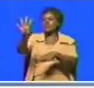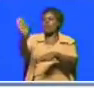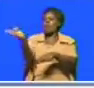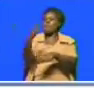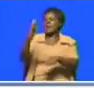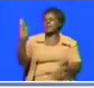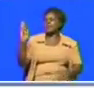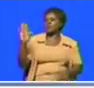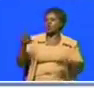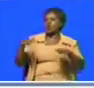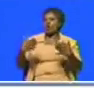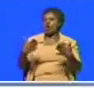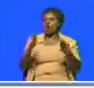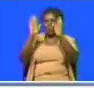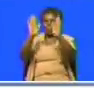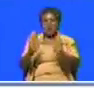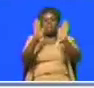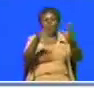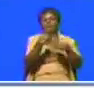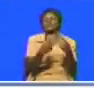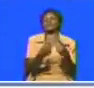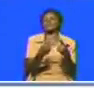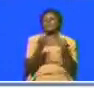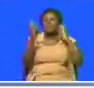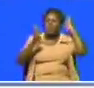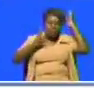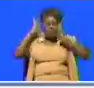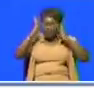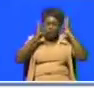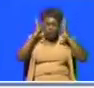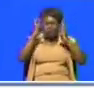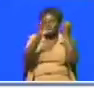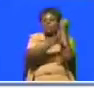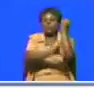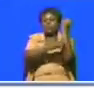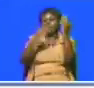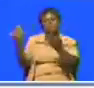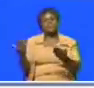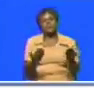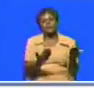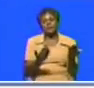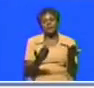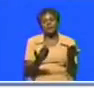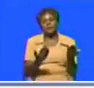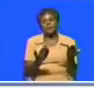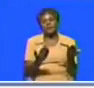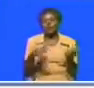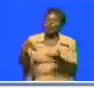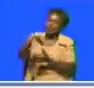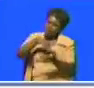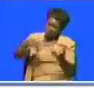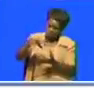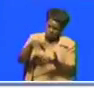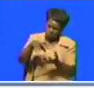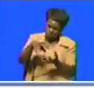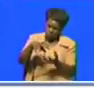walinzi. Ndiyo. Ama wataendelea na maandamano. Kwa hivyo tunaleta hali ya wasiwasi katika taifa, tunaleta hali ya kutofahamu katika taifa,